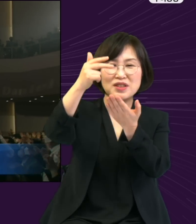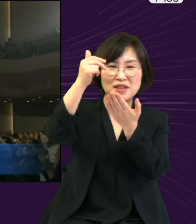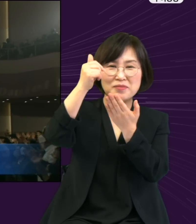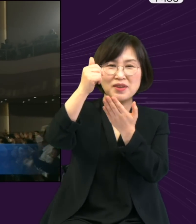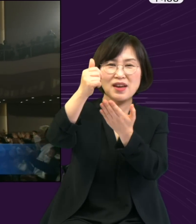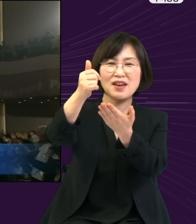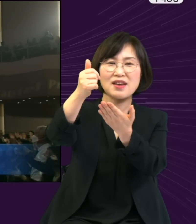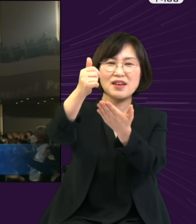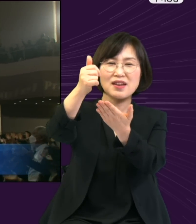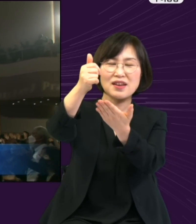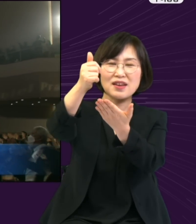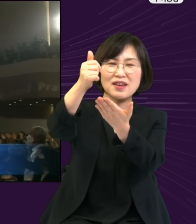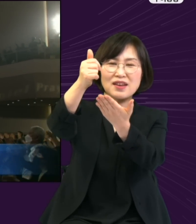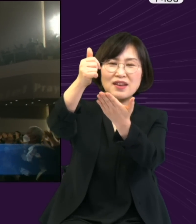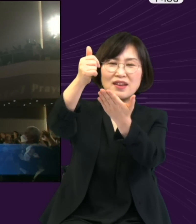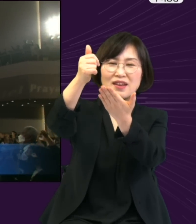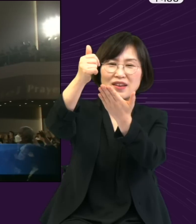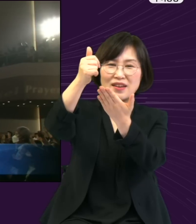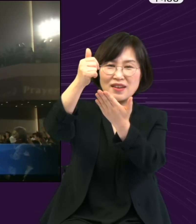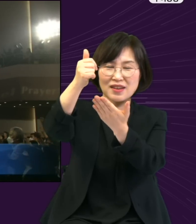주님께